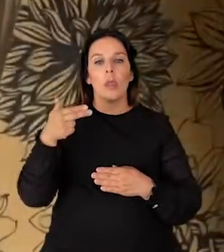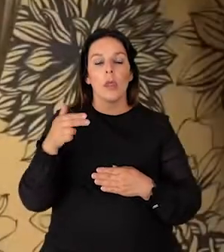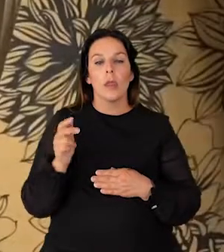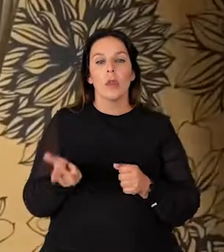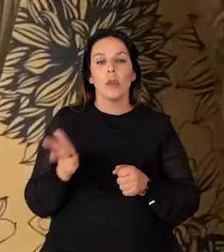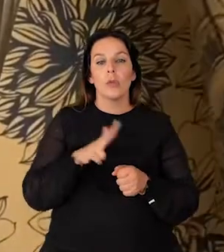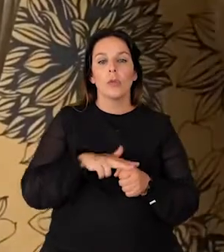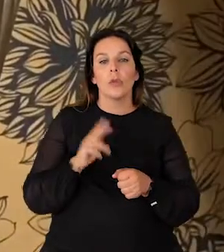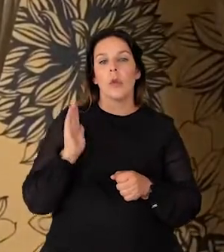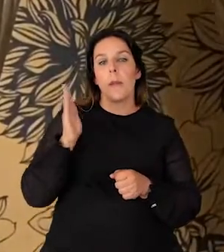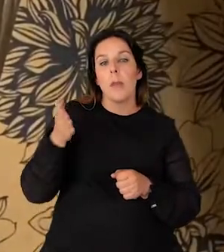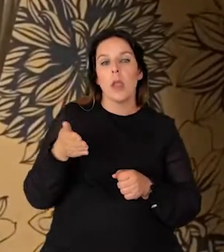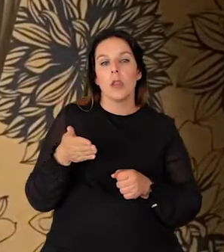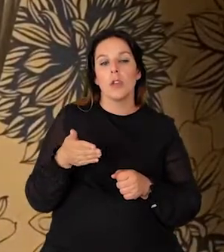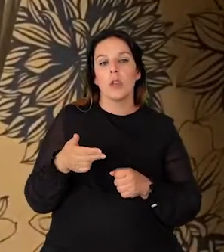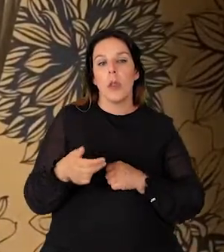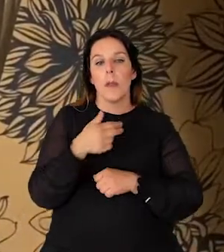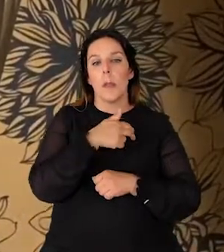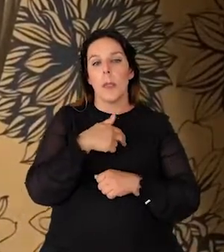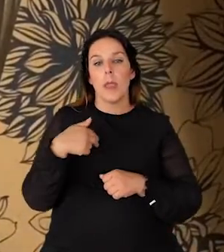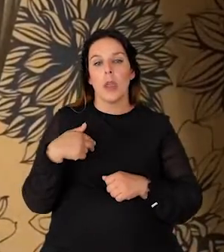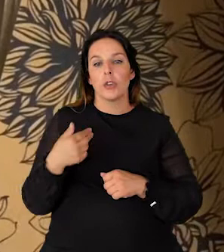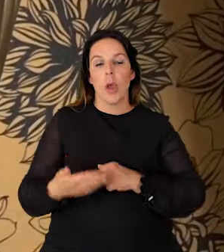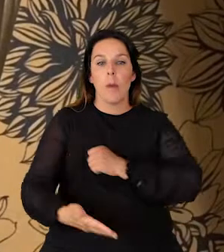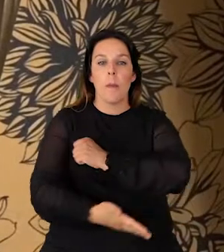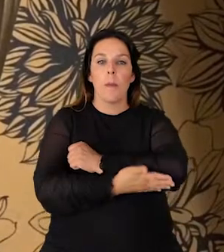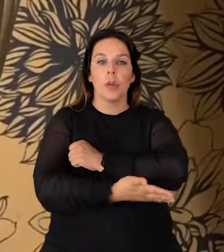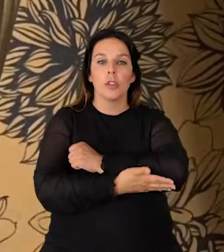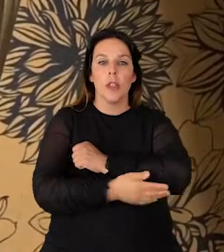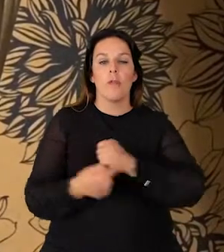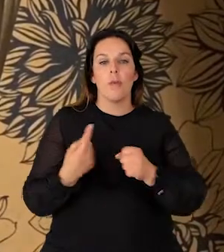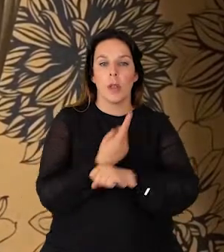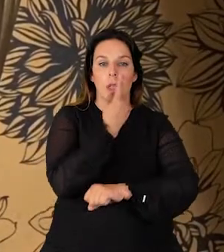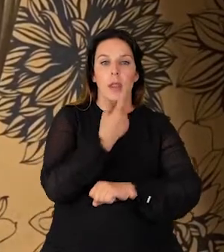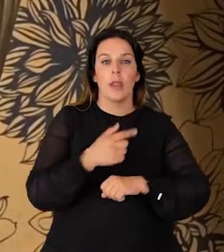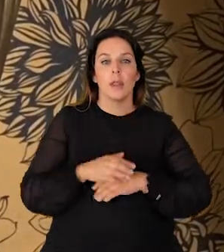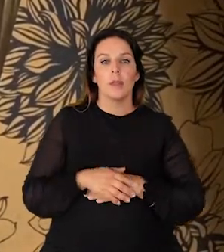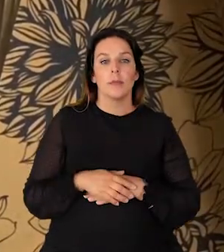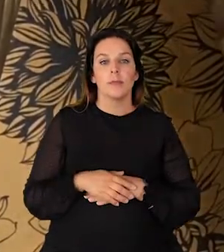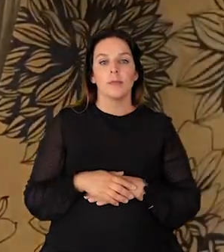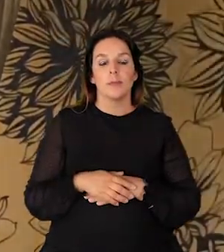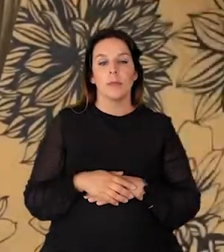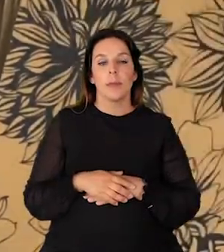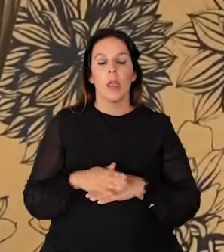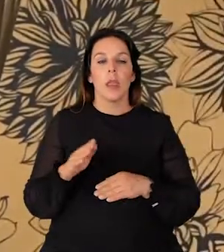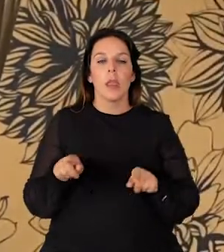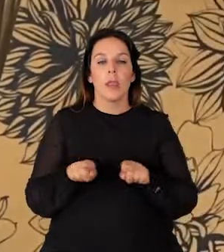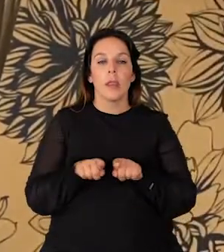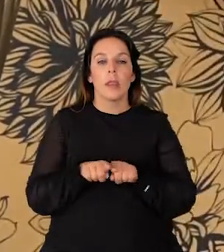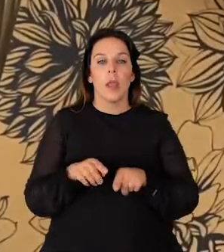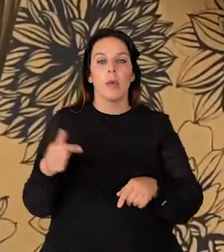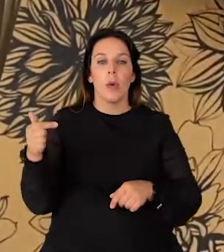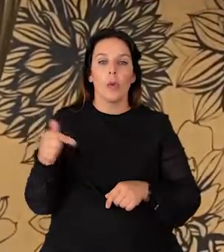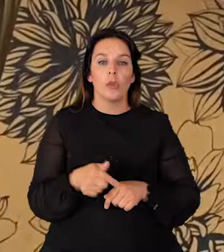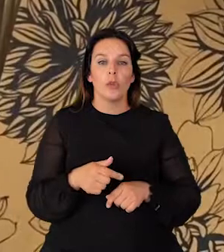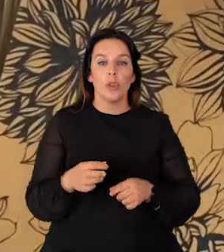który będzie naszym napędem rakiety. I też go sobie muszę tak dopasować, żeby